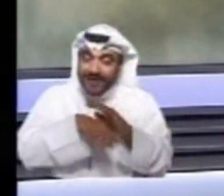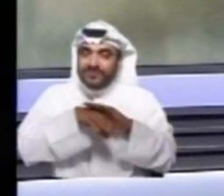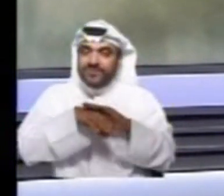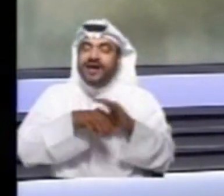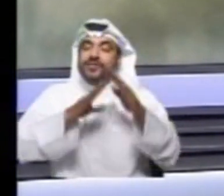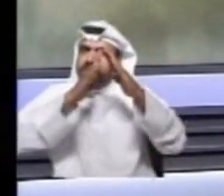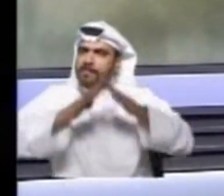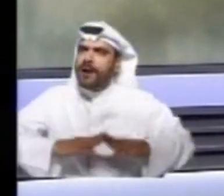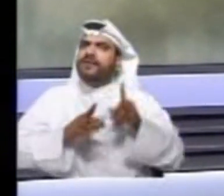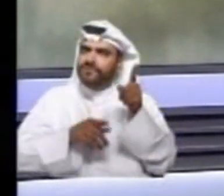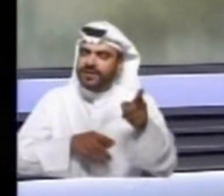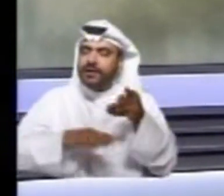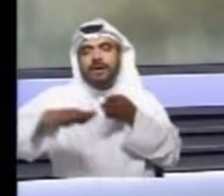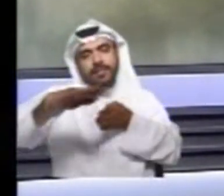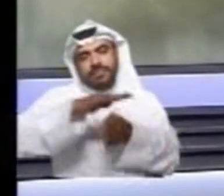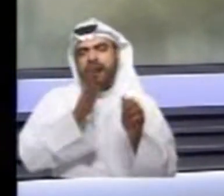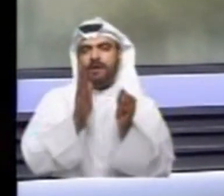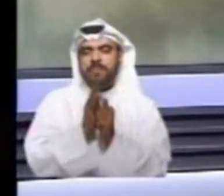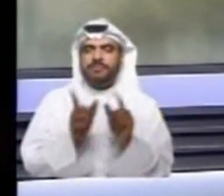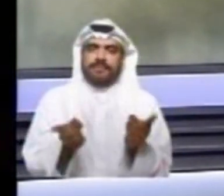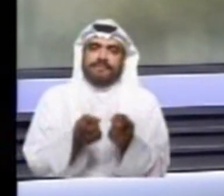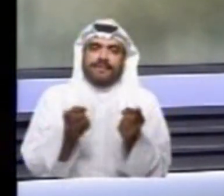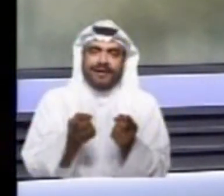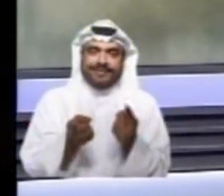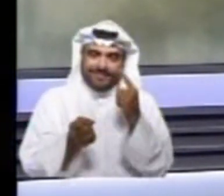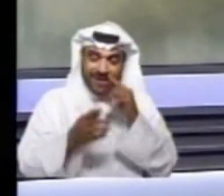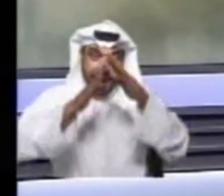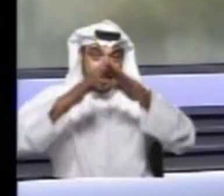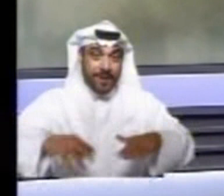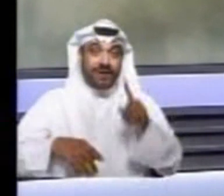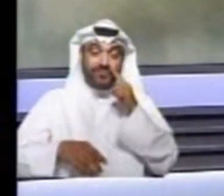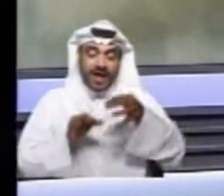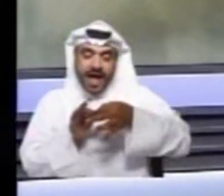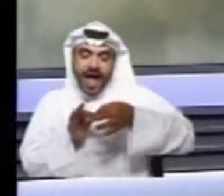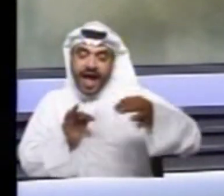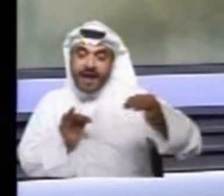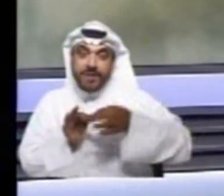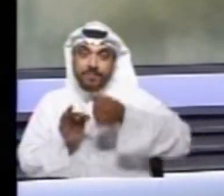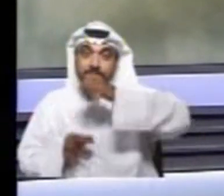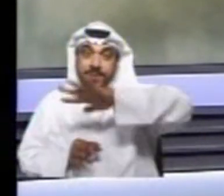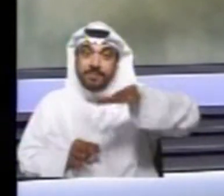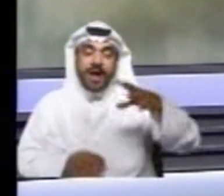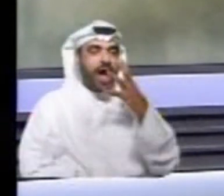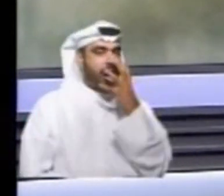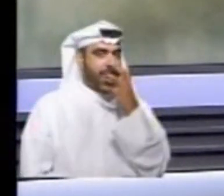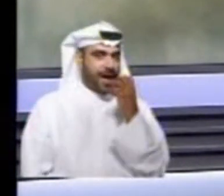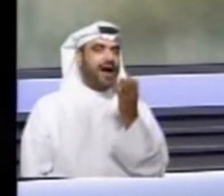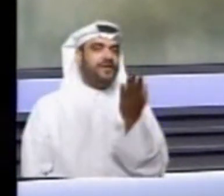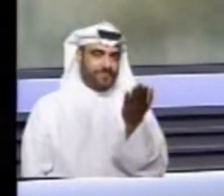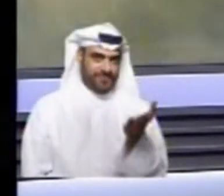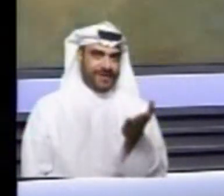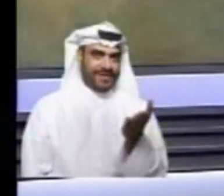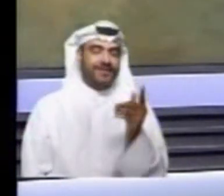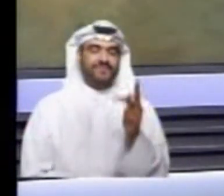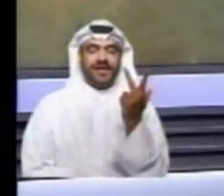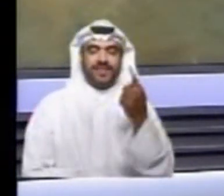بين 12 تقريبا إلى 15 درجة مئوية، باستثناء السواحل راح تكون فيها شوية الأجواء أدفى، تتراوح ما بين 17 إلى 18